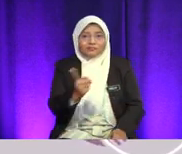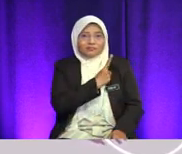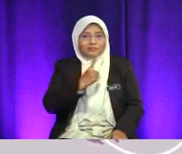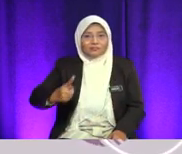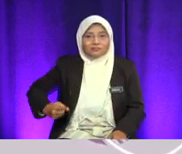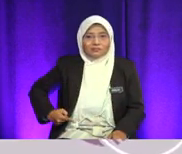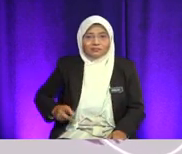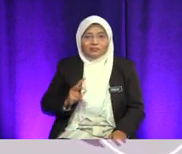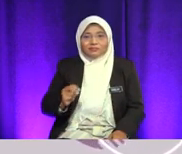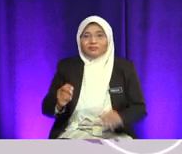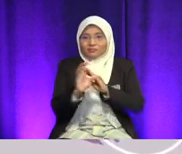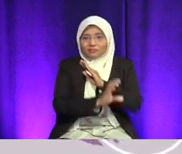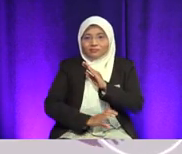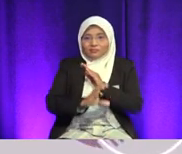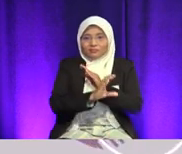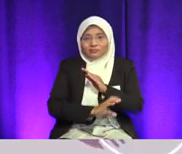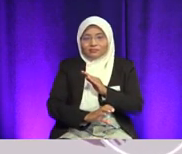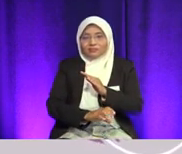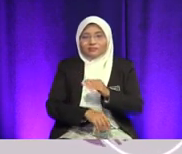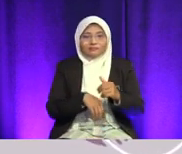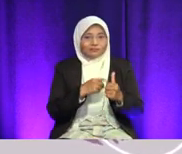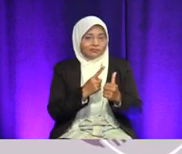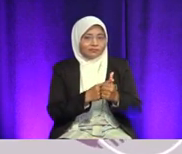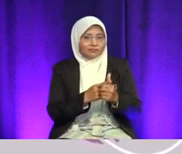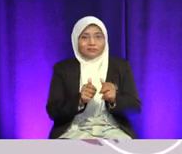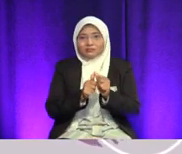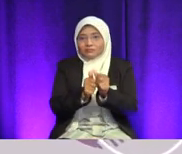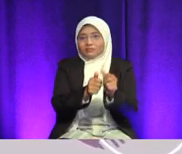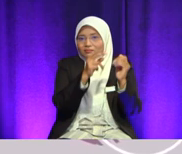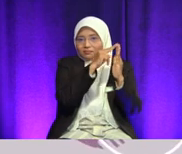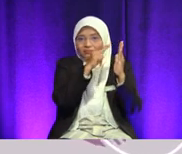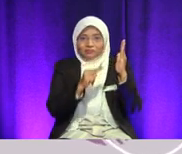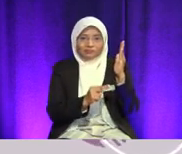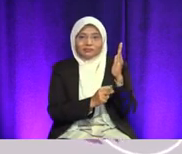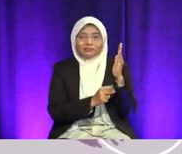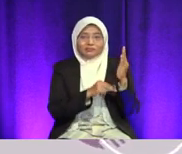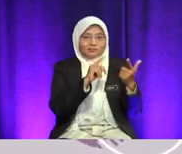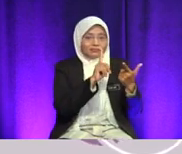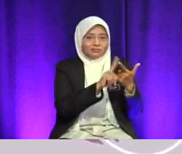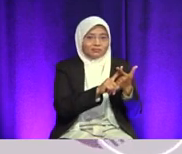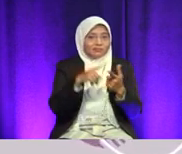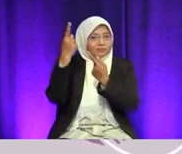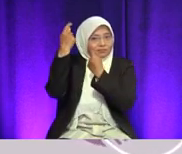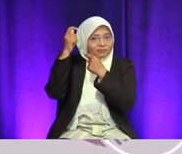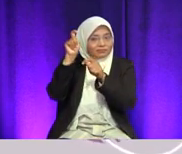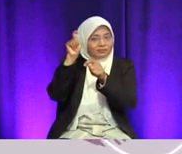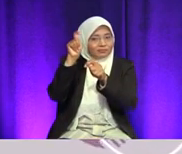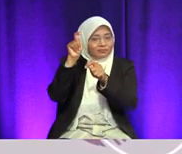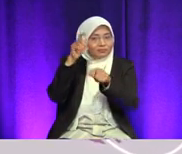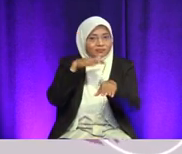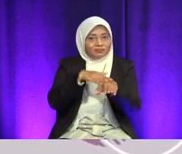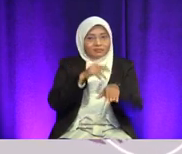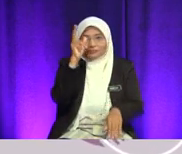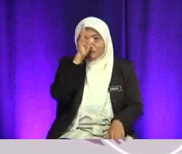kedaulatan negara ialah mematuhi undang-undang negara selain itu saya akan taat kepada pemerintah Seterusnya saya akan mengamalkan